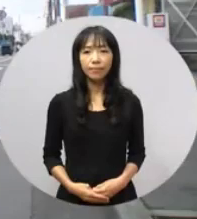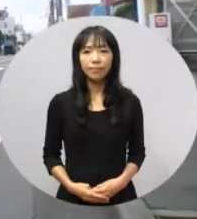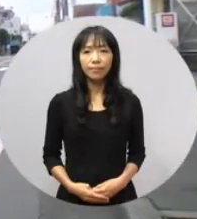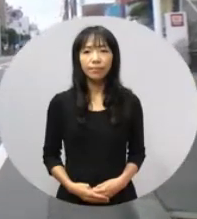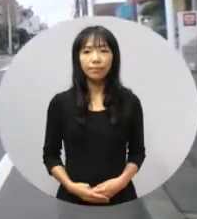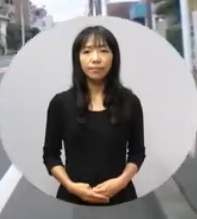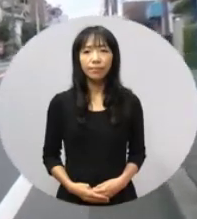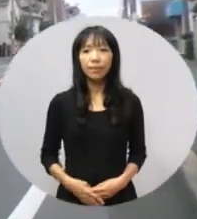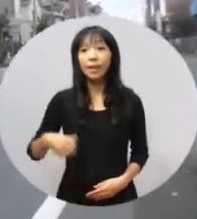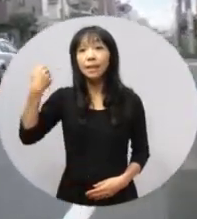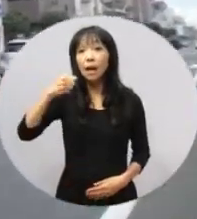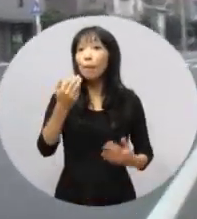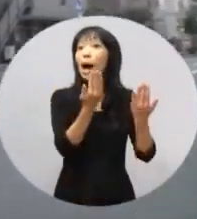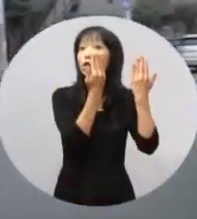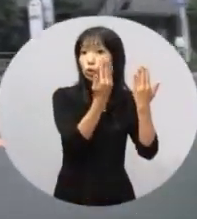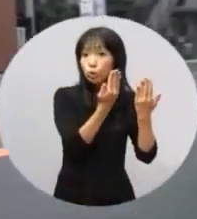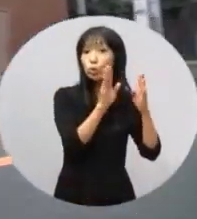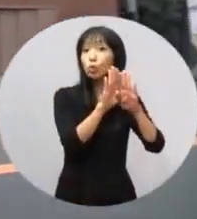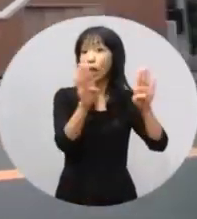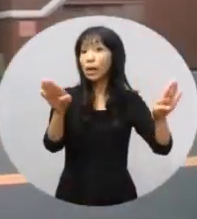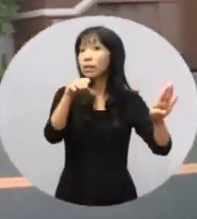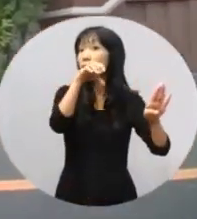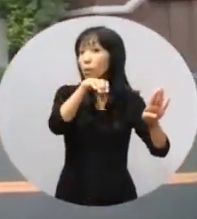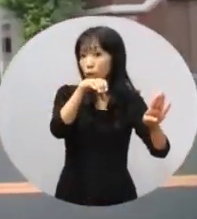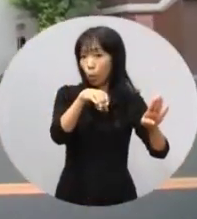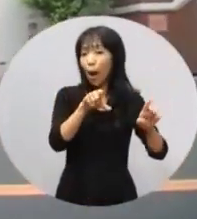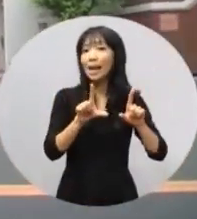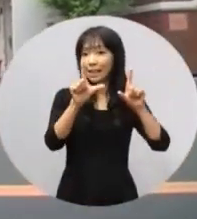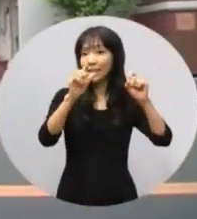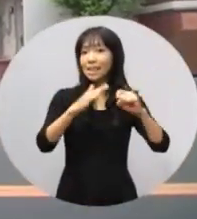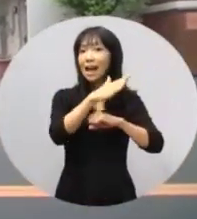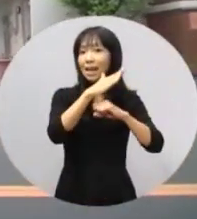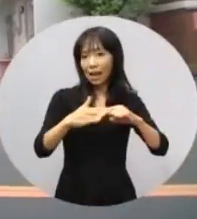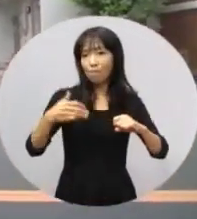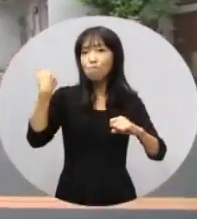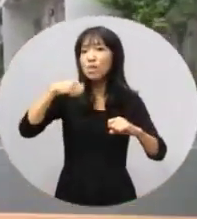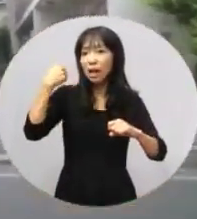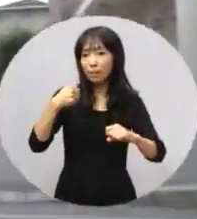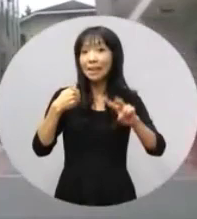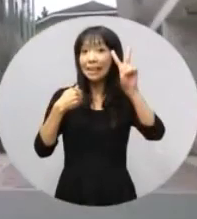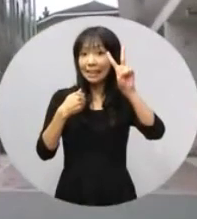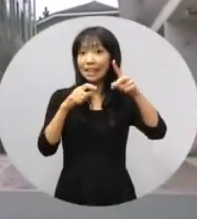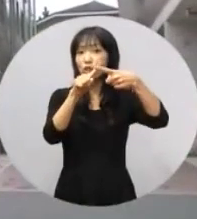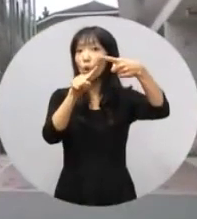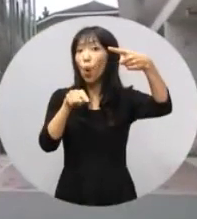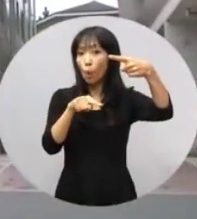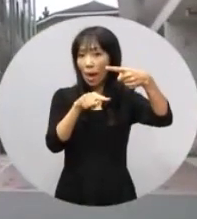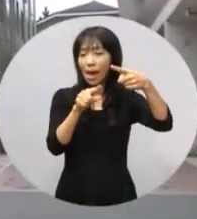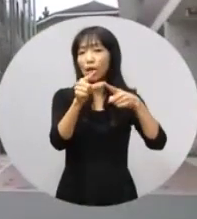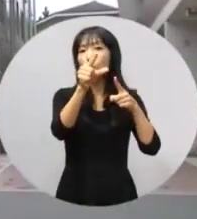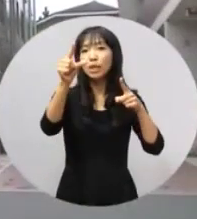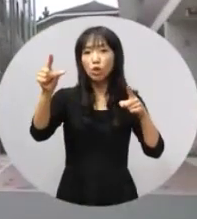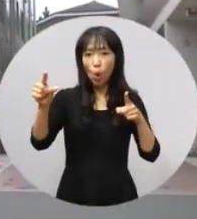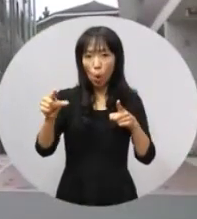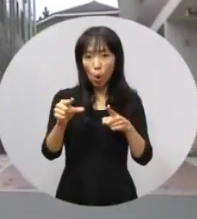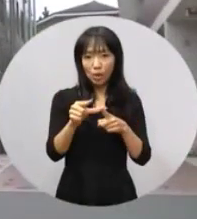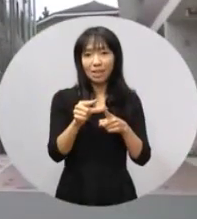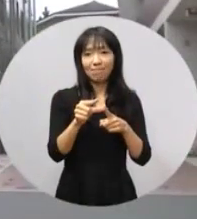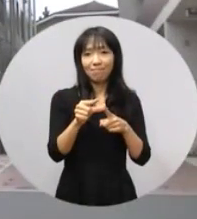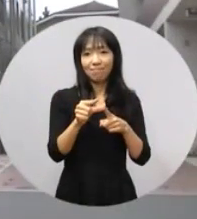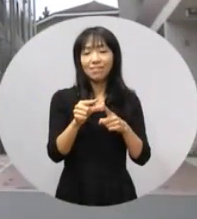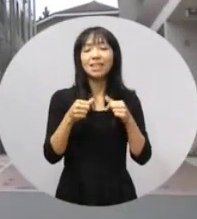ええええええサマースクールを開催場所は東海岸南2丁目にある npo